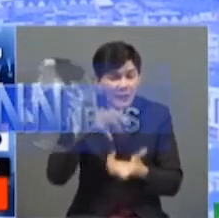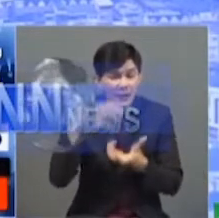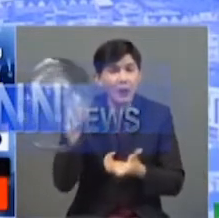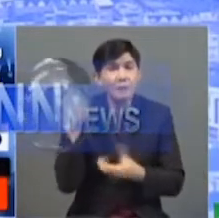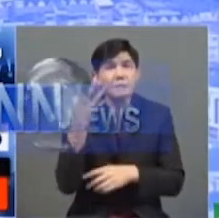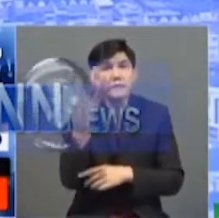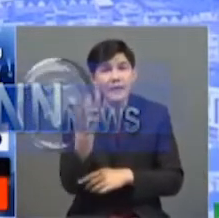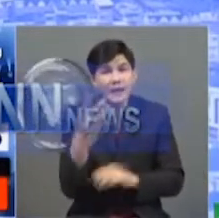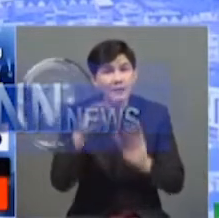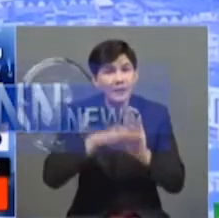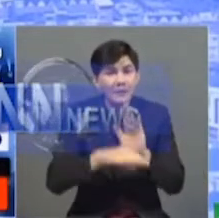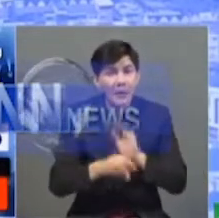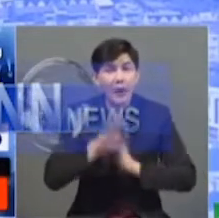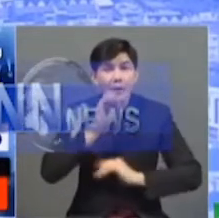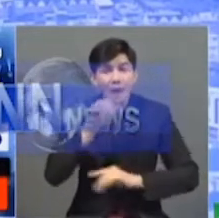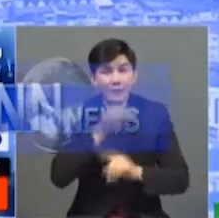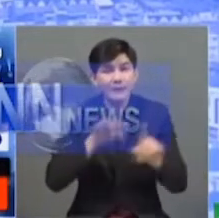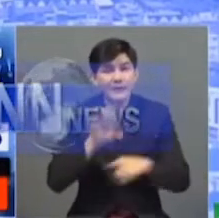ไม่ปฏิบัติตามมาตรการ